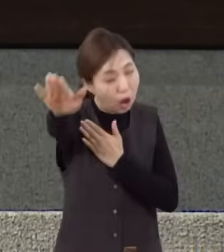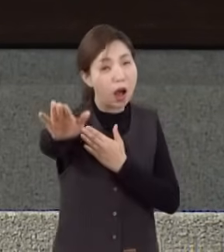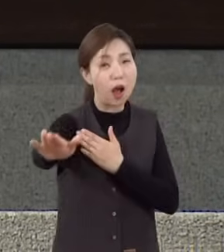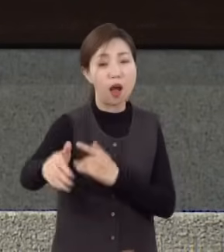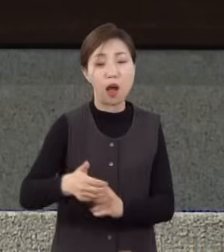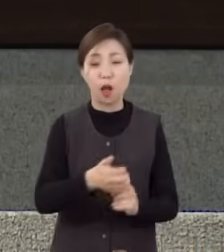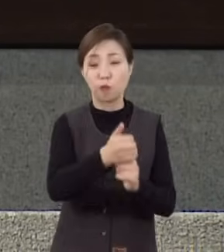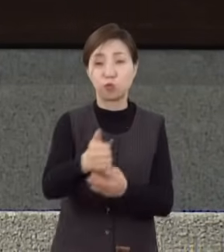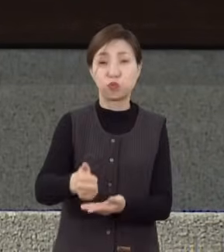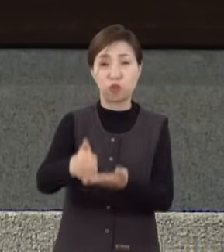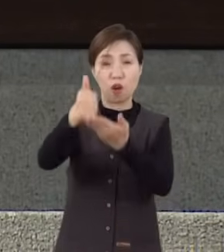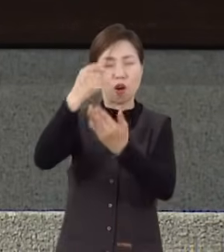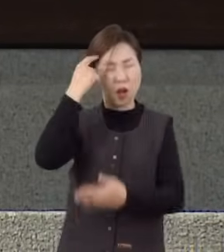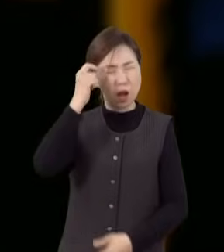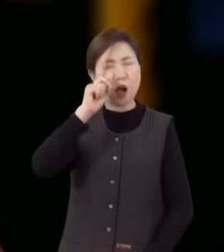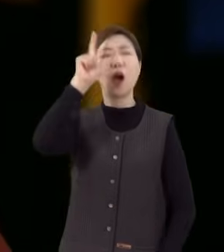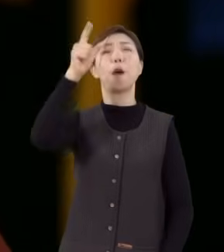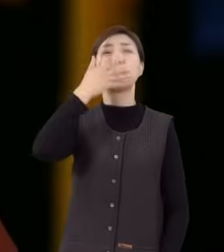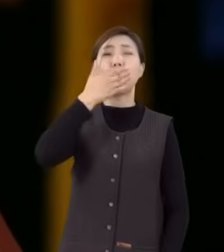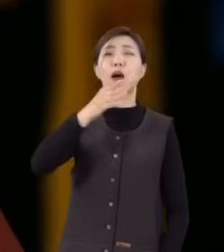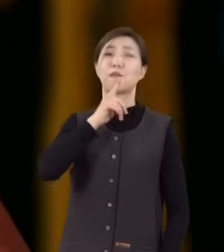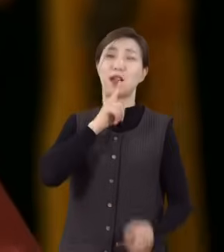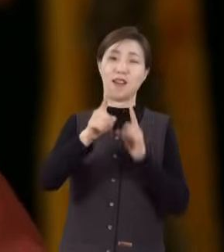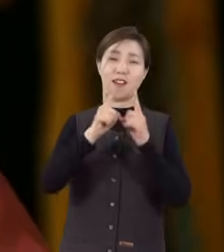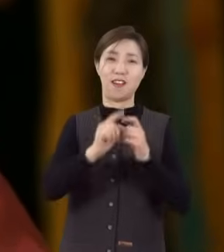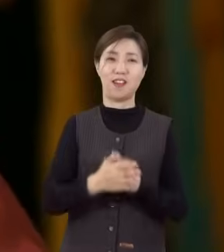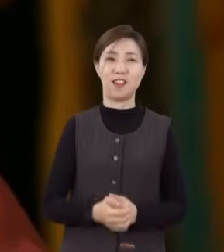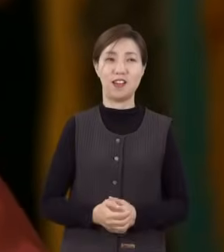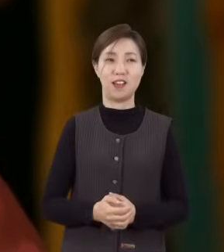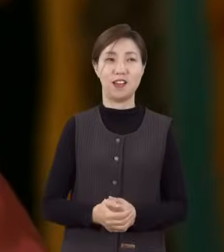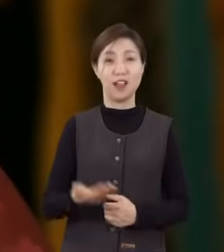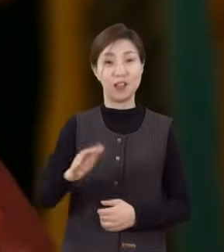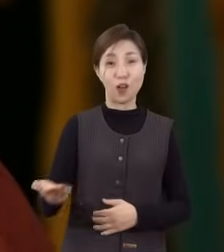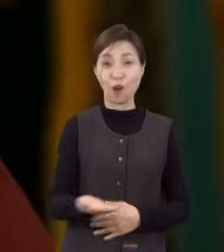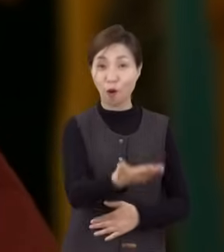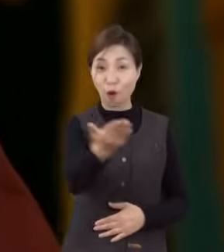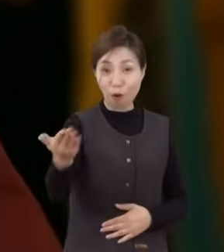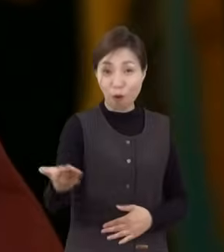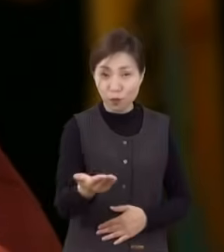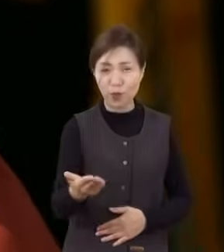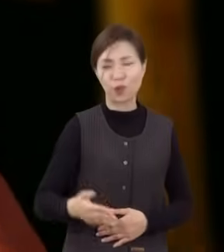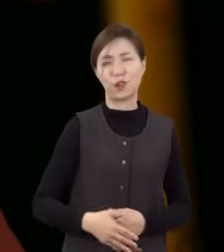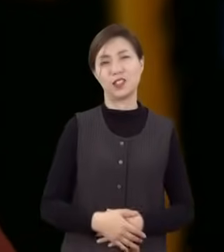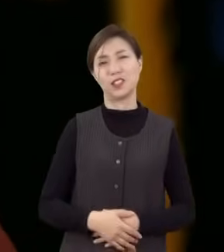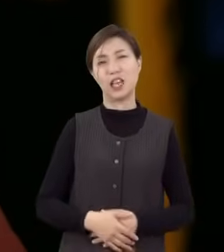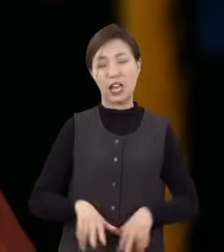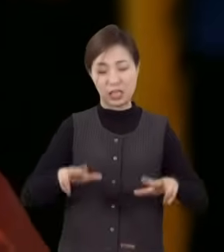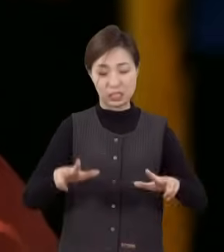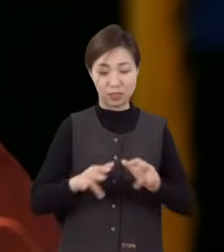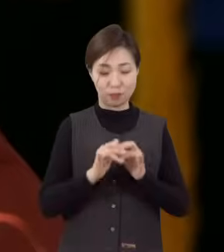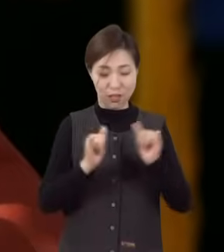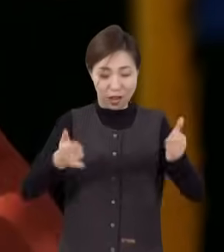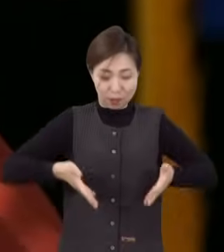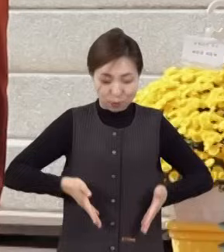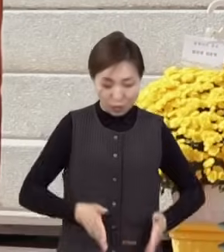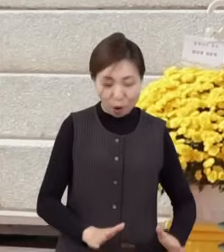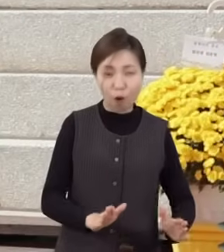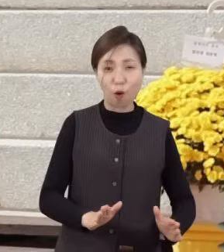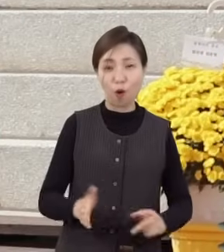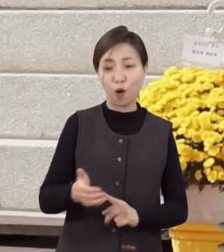분명히 부처님께서 말씀하셨는데, 하물며 여러분들이 이번 생 부처님 가르침을